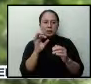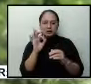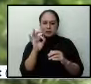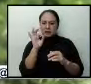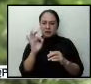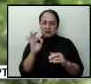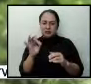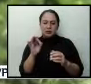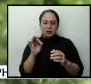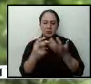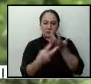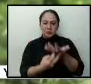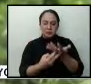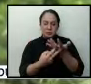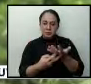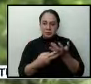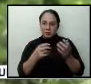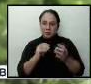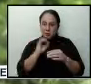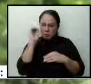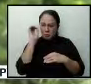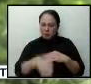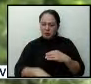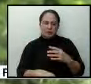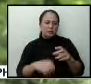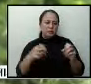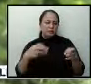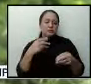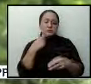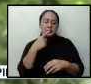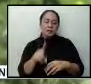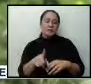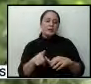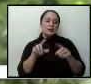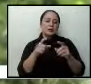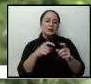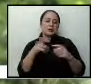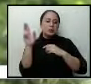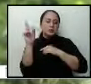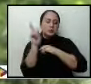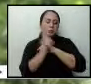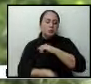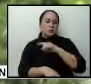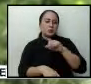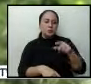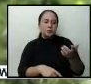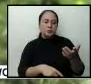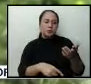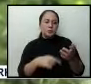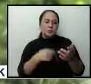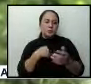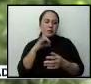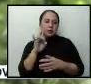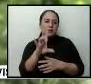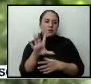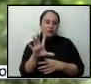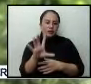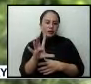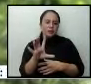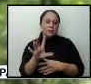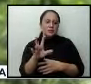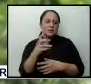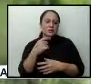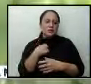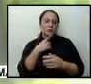mga palengke. Kaya itinutulak ng tanggapan na patawan ng refined white sugar ng 85 pesos na suggested